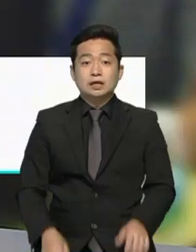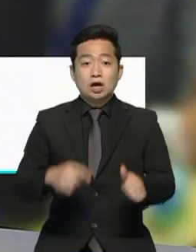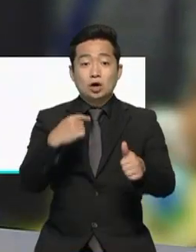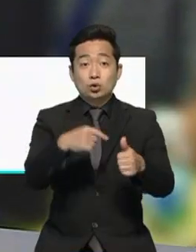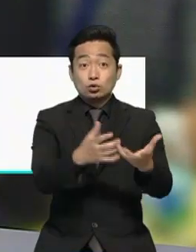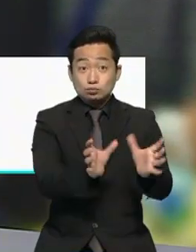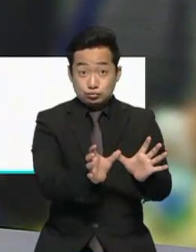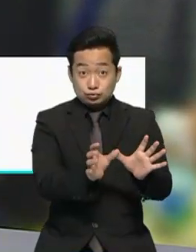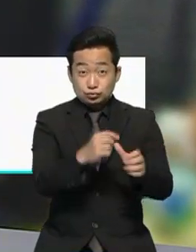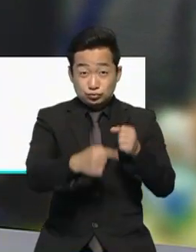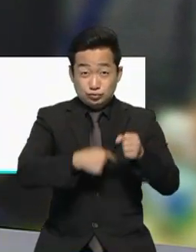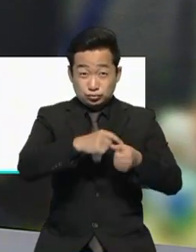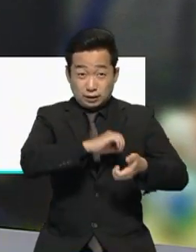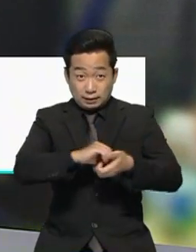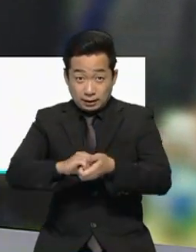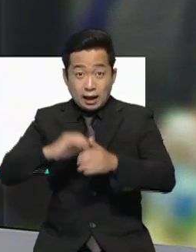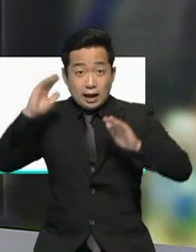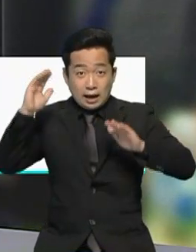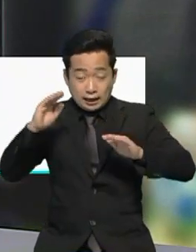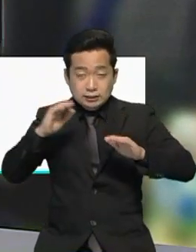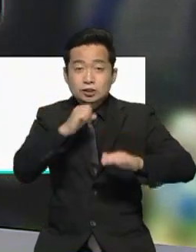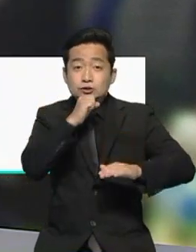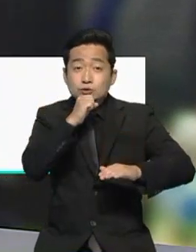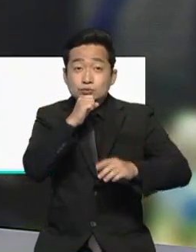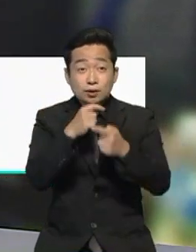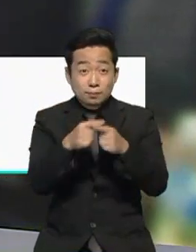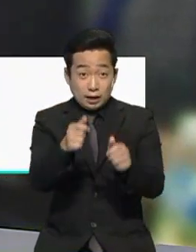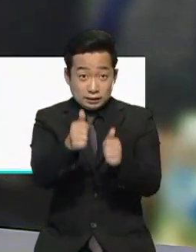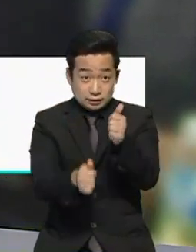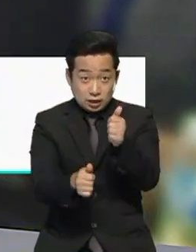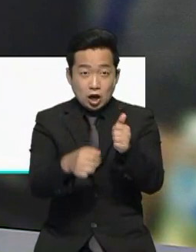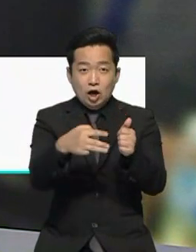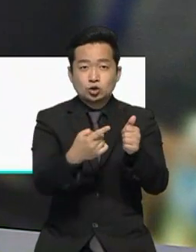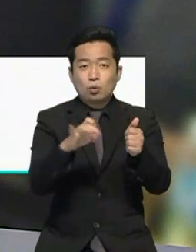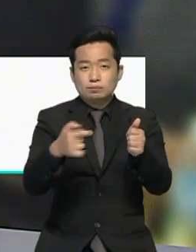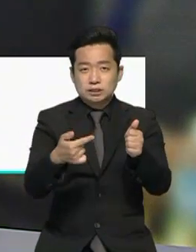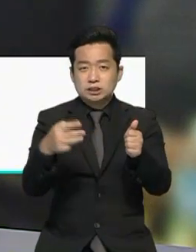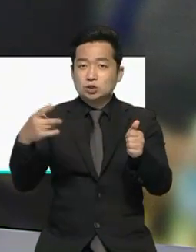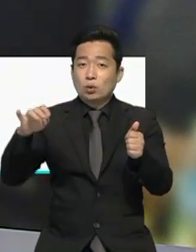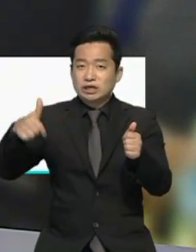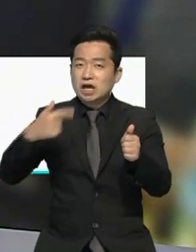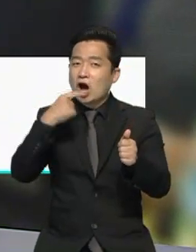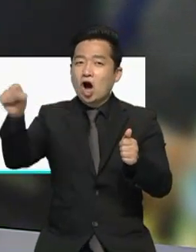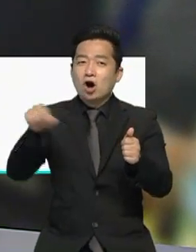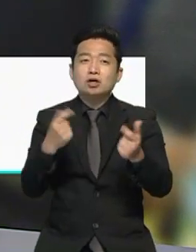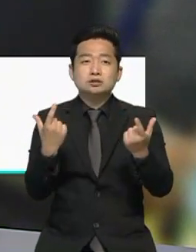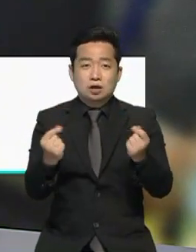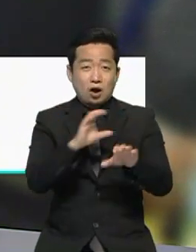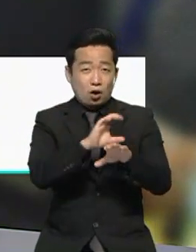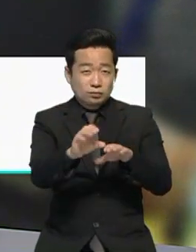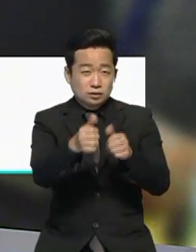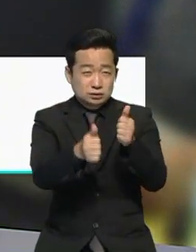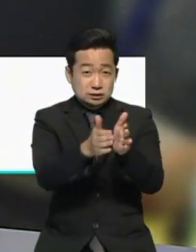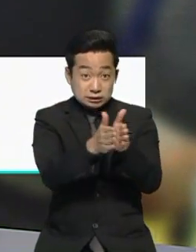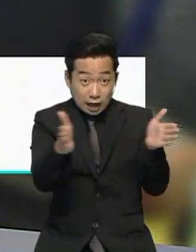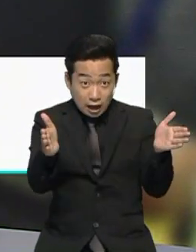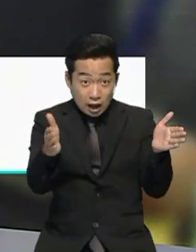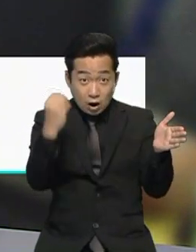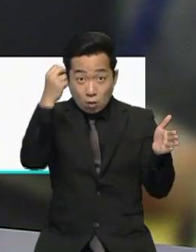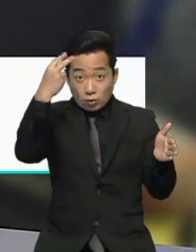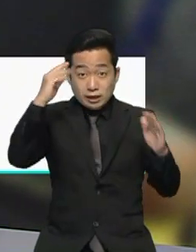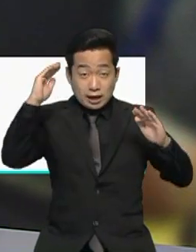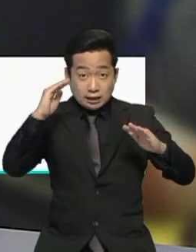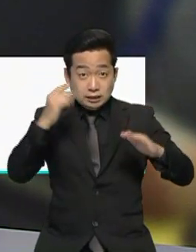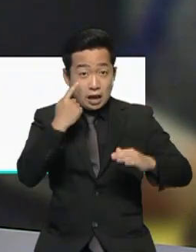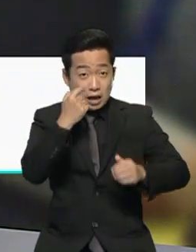교육부가 매년 실시하는 학생들 학업 성취도 평가를 토플이나 토익처럼 컴퓨터로 보게 하는 방식을 도입했는데 고2